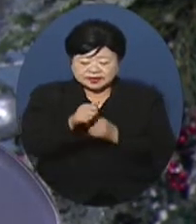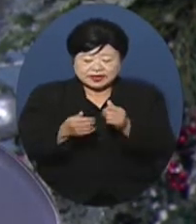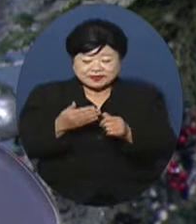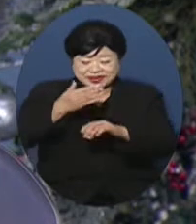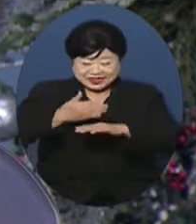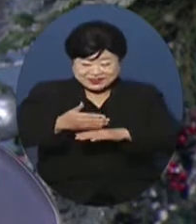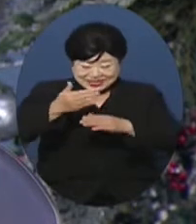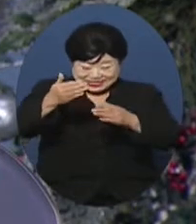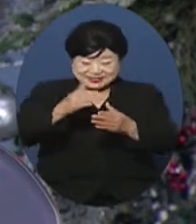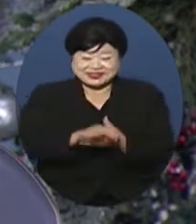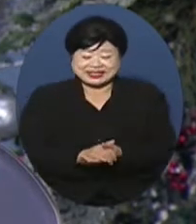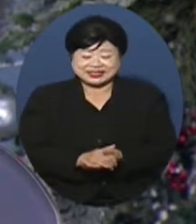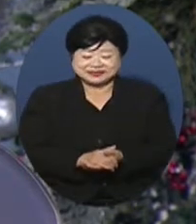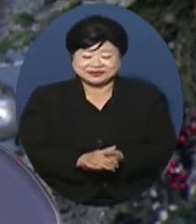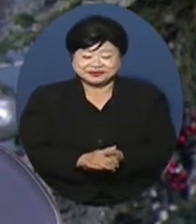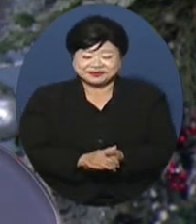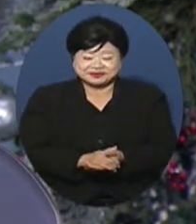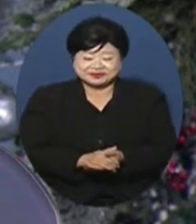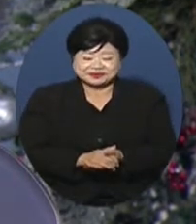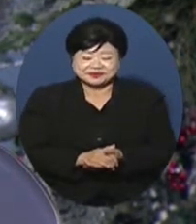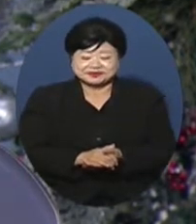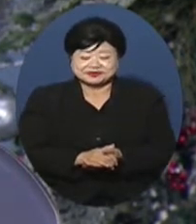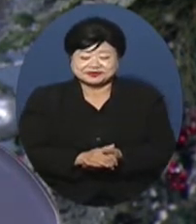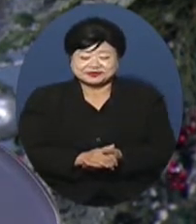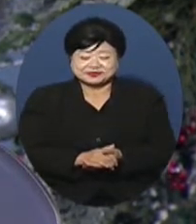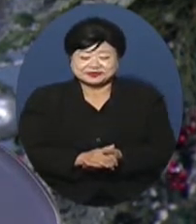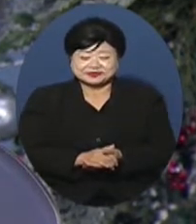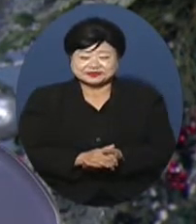4 할 일들이 많습니다